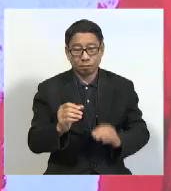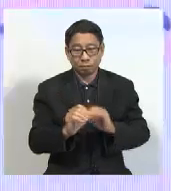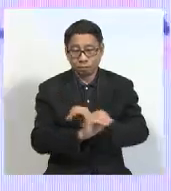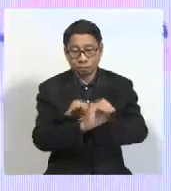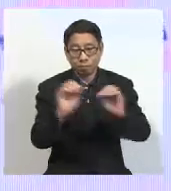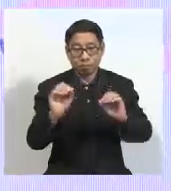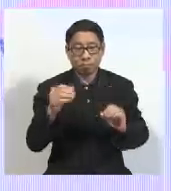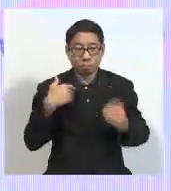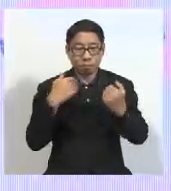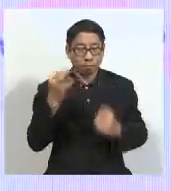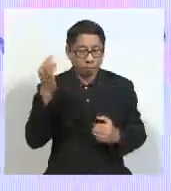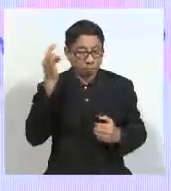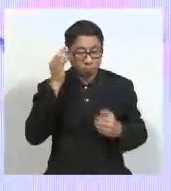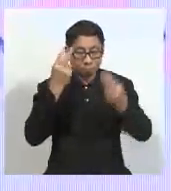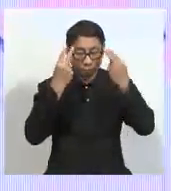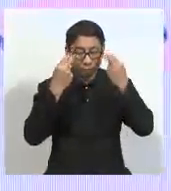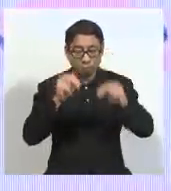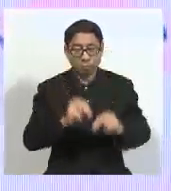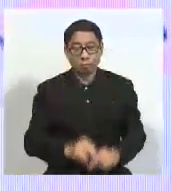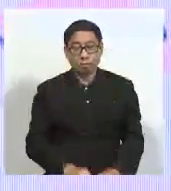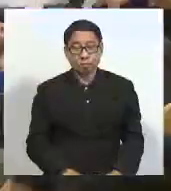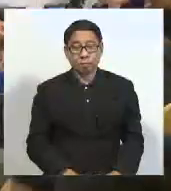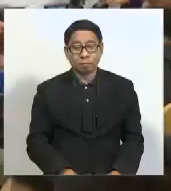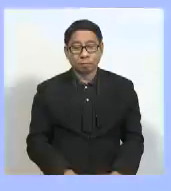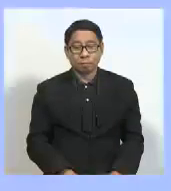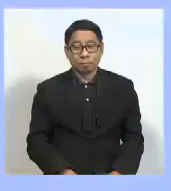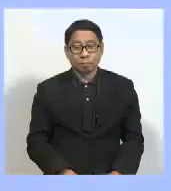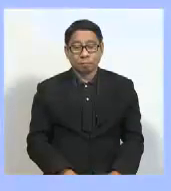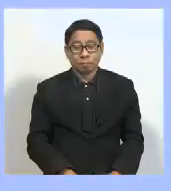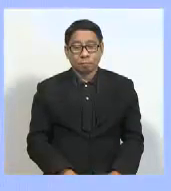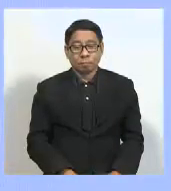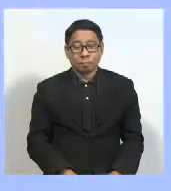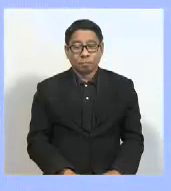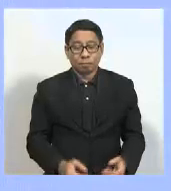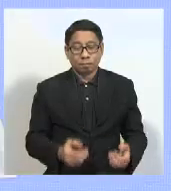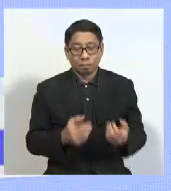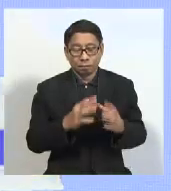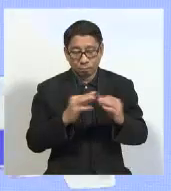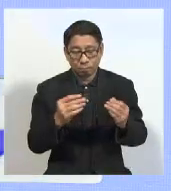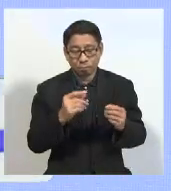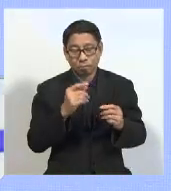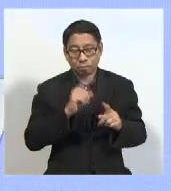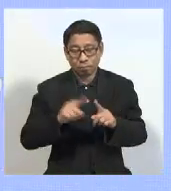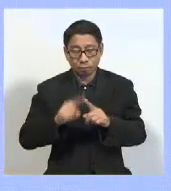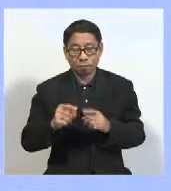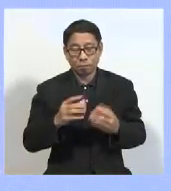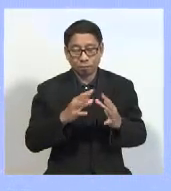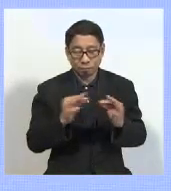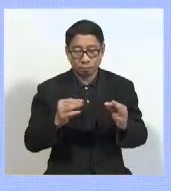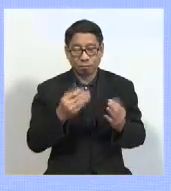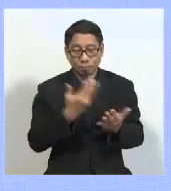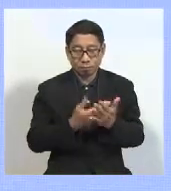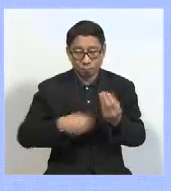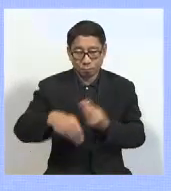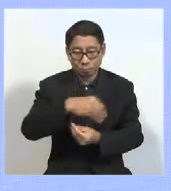ย่างแน่นอนค่ะฟังเสียงนายกกันหน่อยค่ะ สิ่งต่างๆเหล่านี้มันเป็นสิ่งที่เราต้องทำเรื่องเศรษฐกิจไงเพราะนั้นเศรษฐกิจสำคั